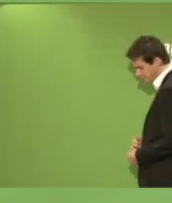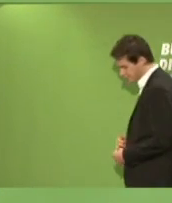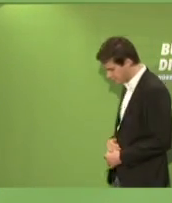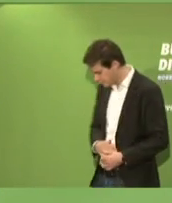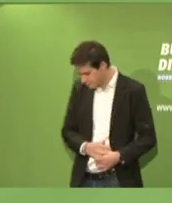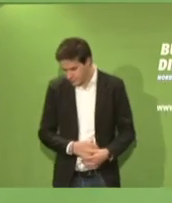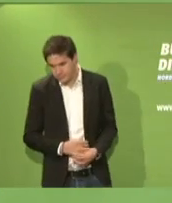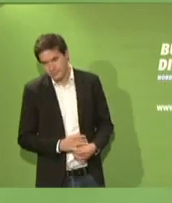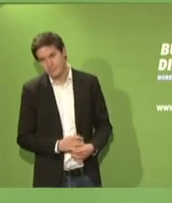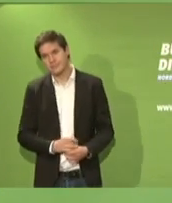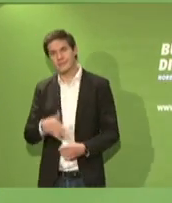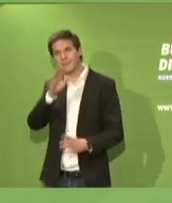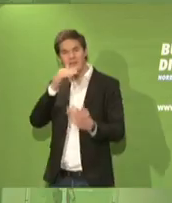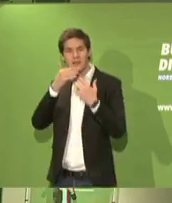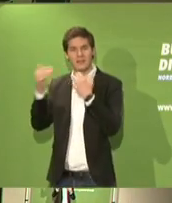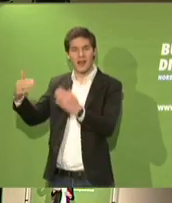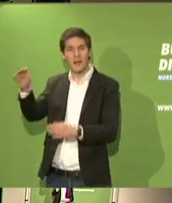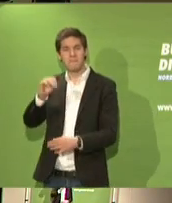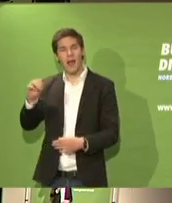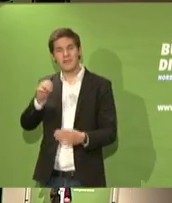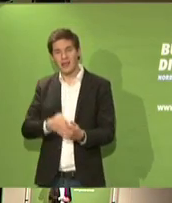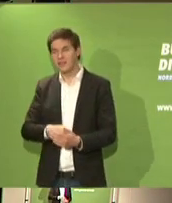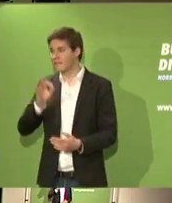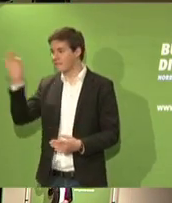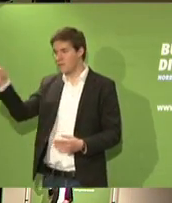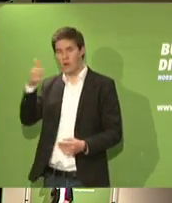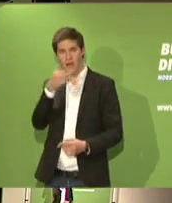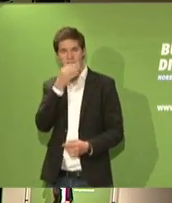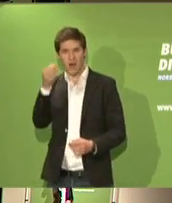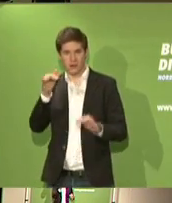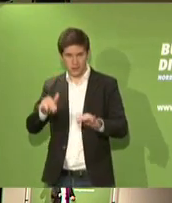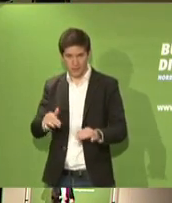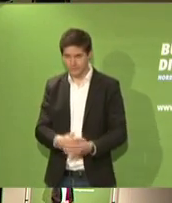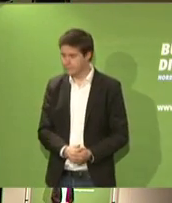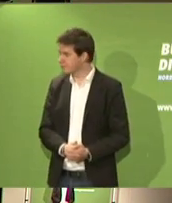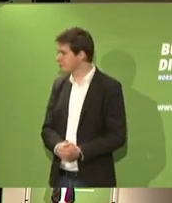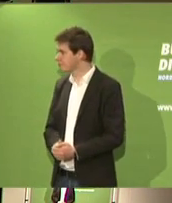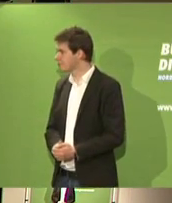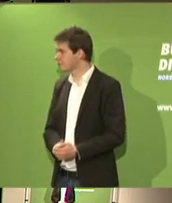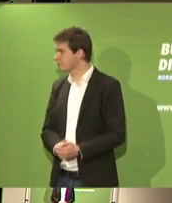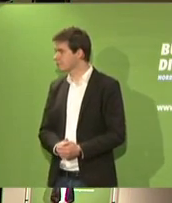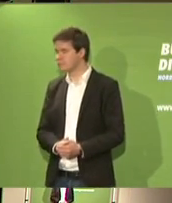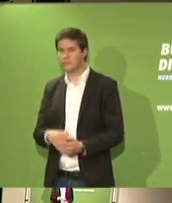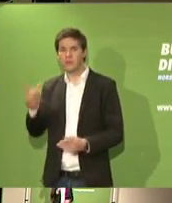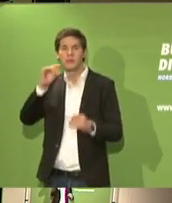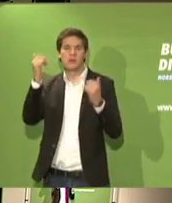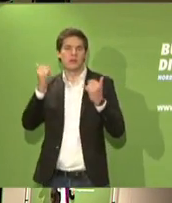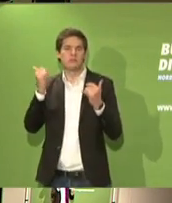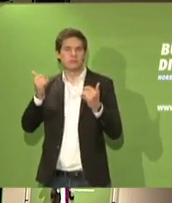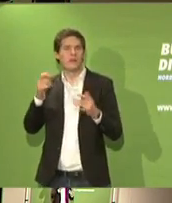Vielen Dank, Marianne. Für dich liegen keine Fragen vor. Das heißt, wir können sofort in die Wahl einsteigen.